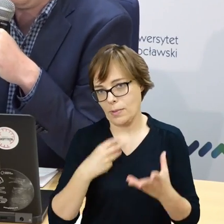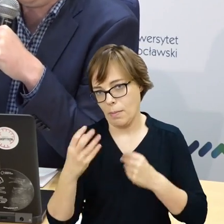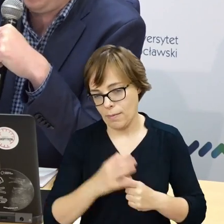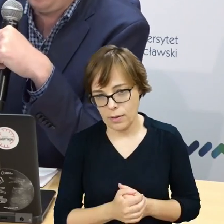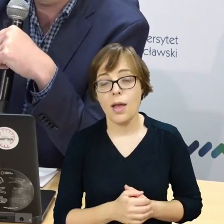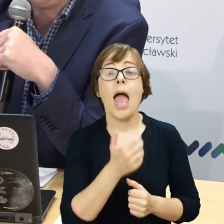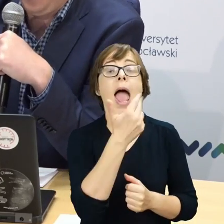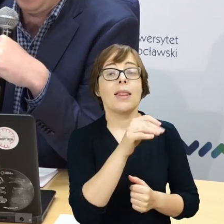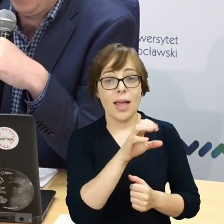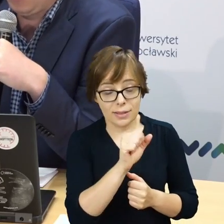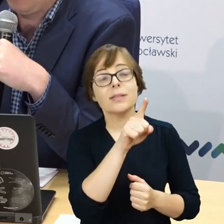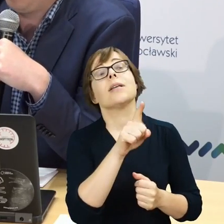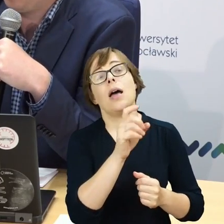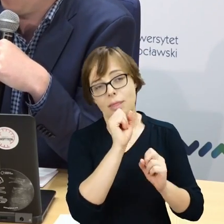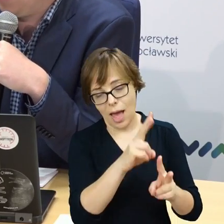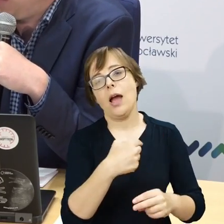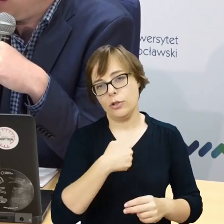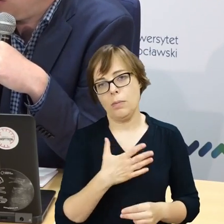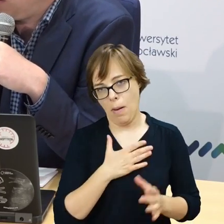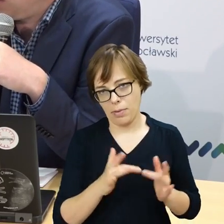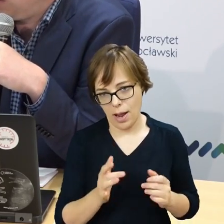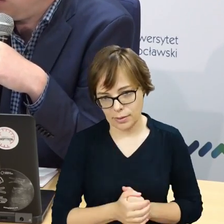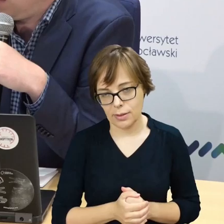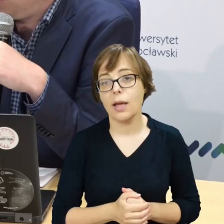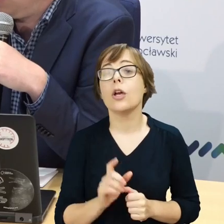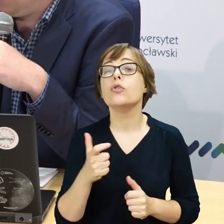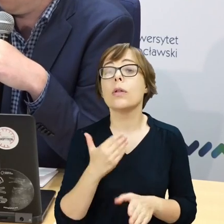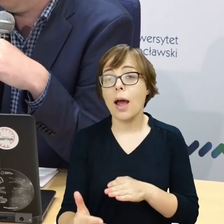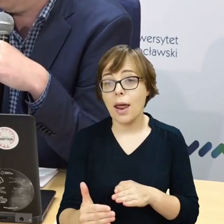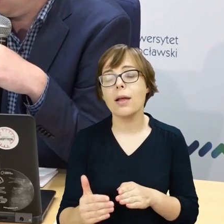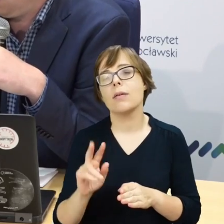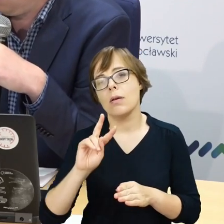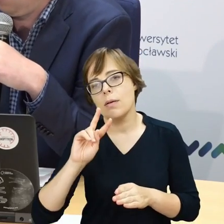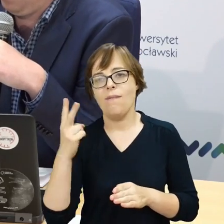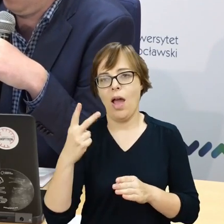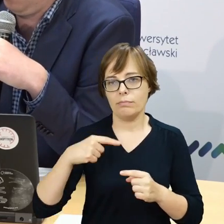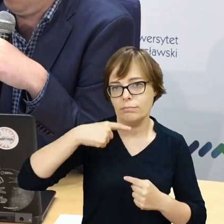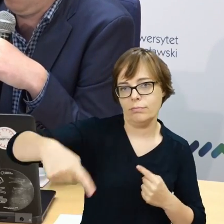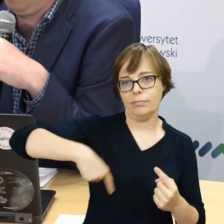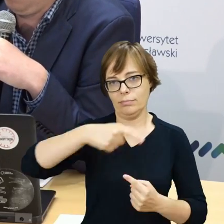No, zaczyna się drugie kółko, bo w sprawach o dostęp do informacji publicznej przeciwko